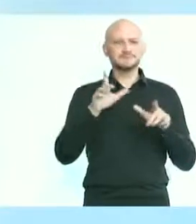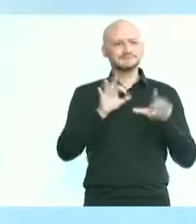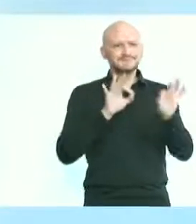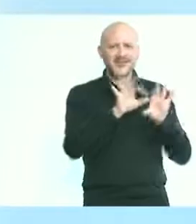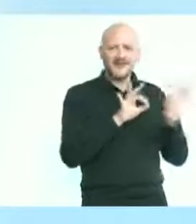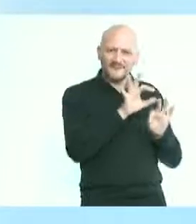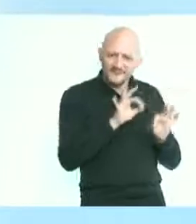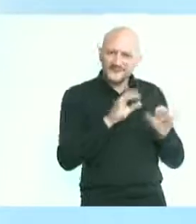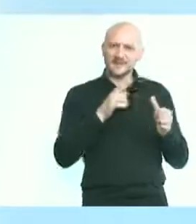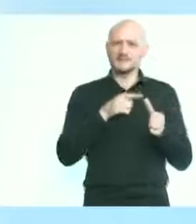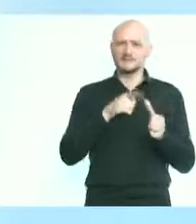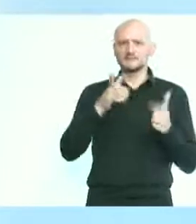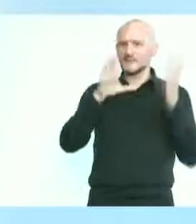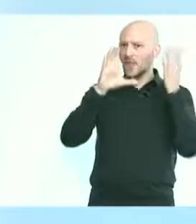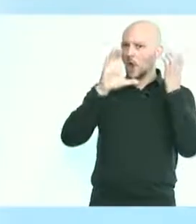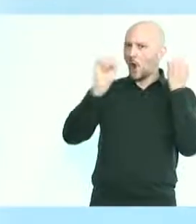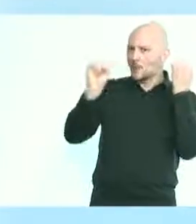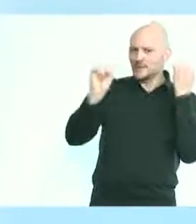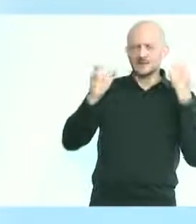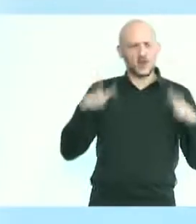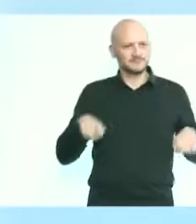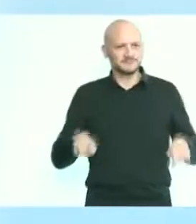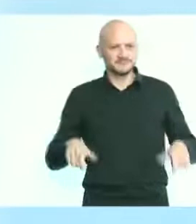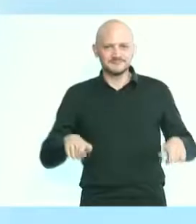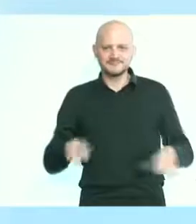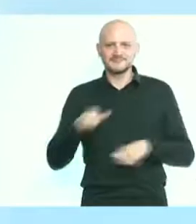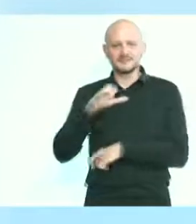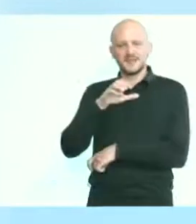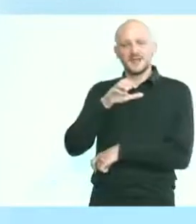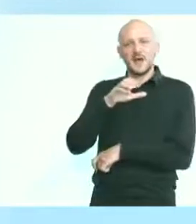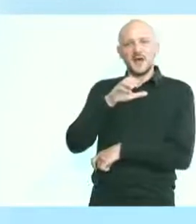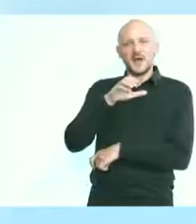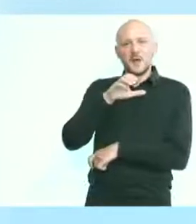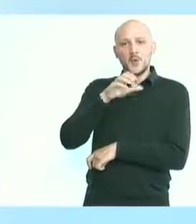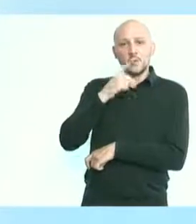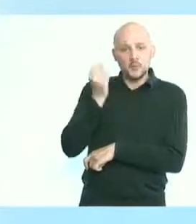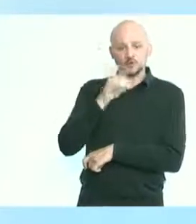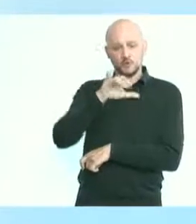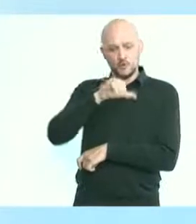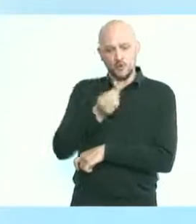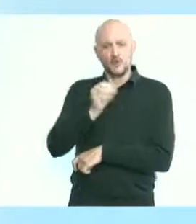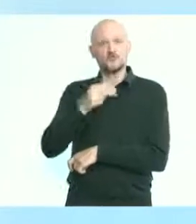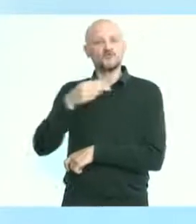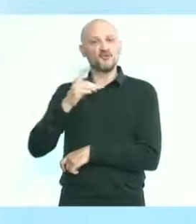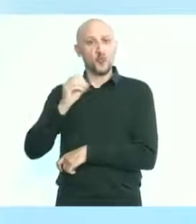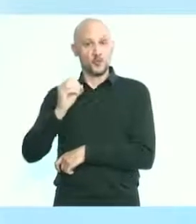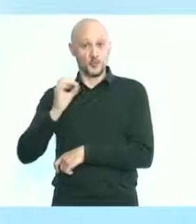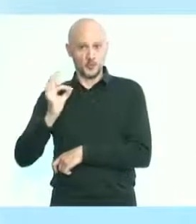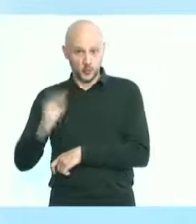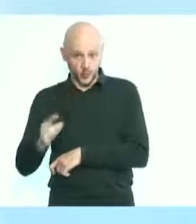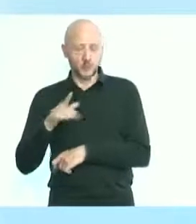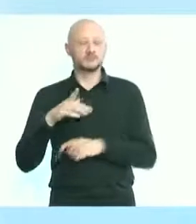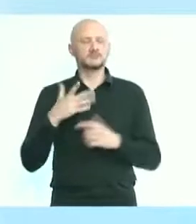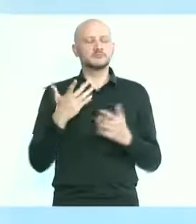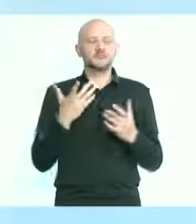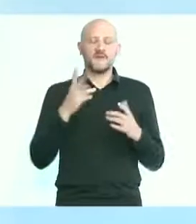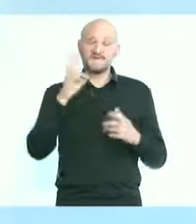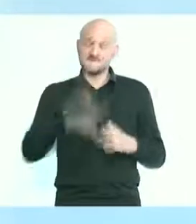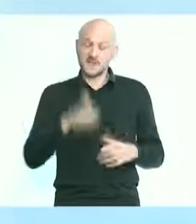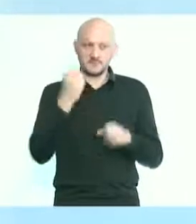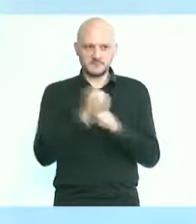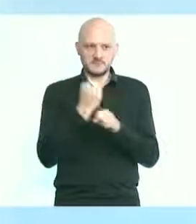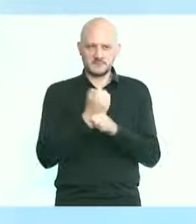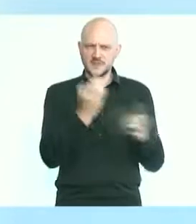ambassadeurs de l'accessibilité, cher Yann Jondot. Vraiment, je salue votre travail permanent et votre